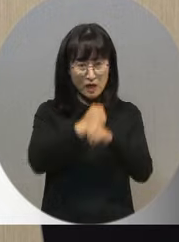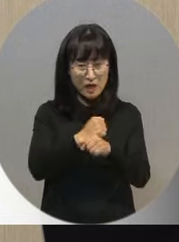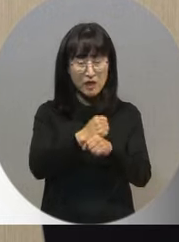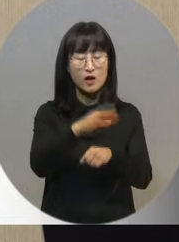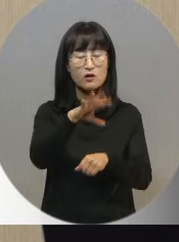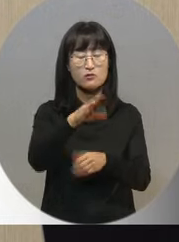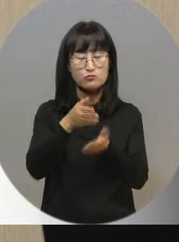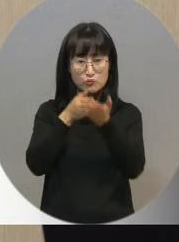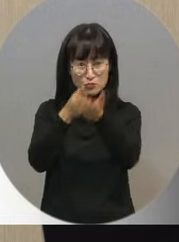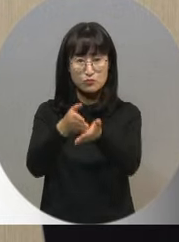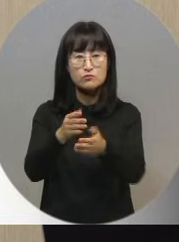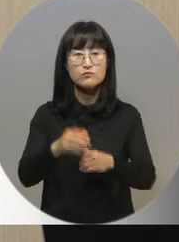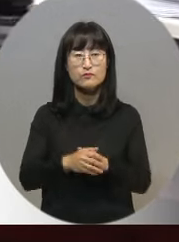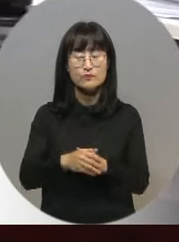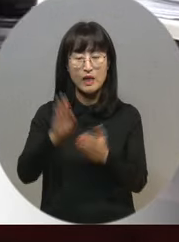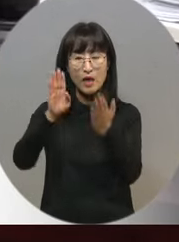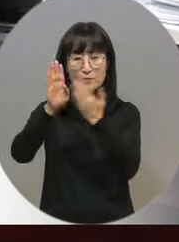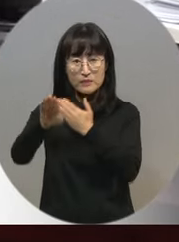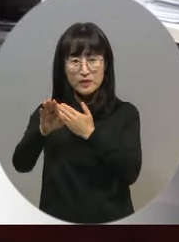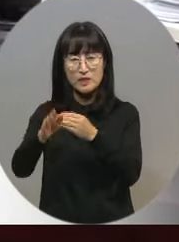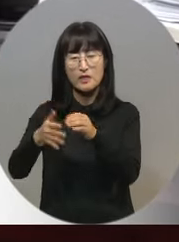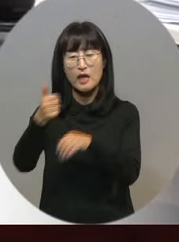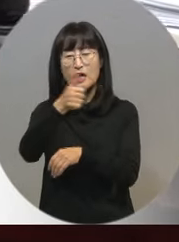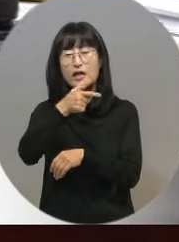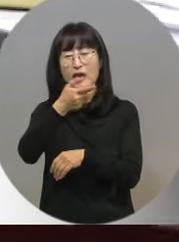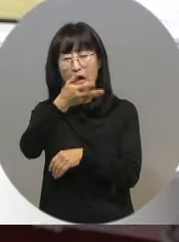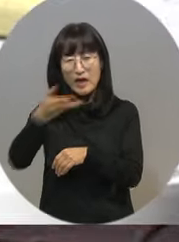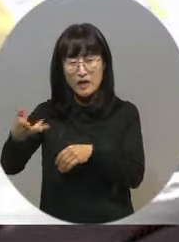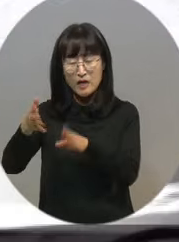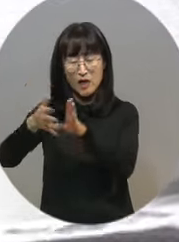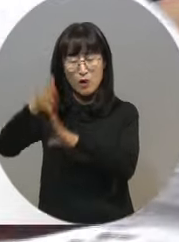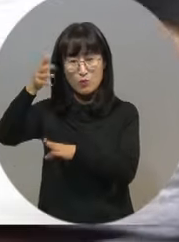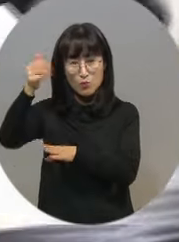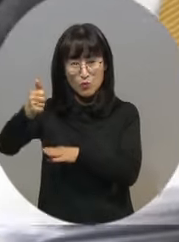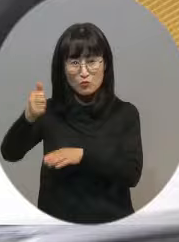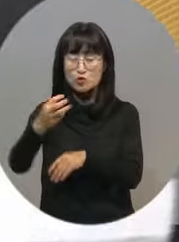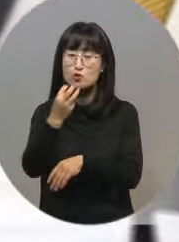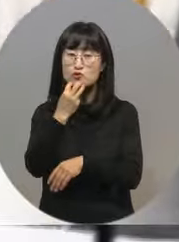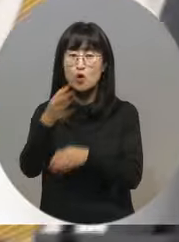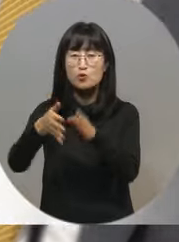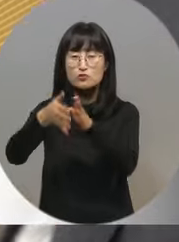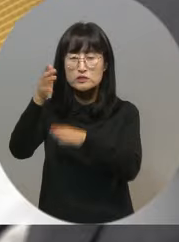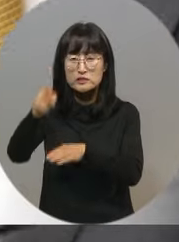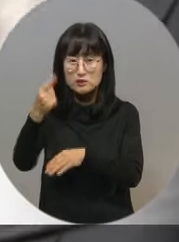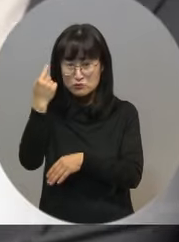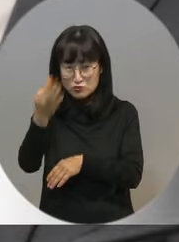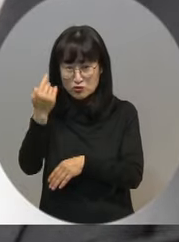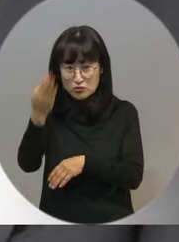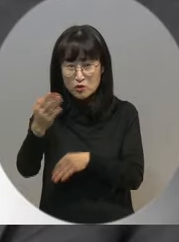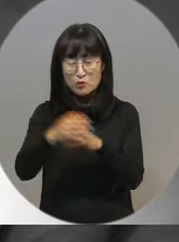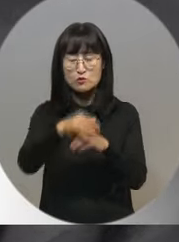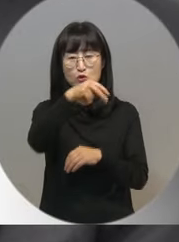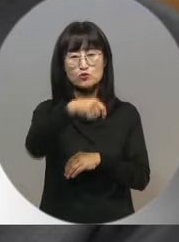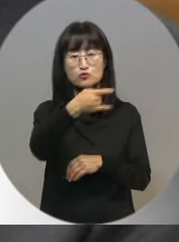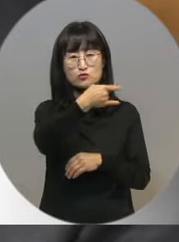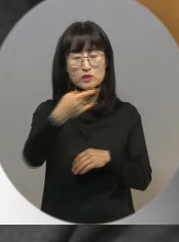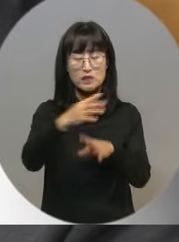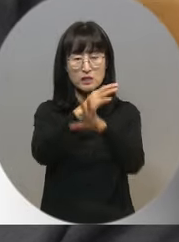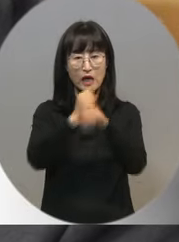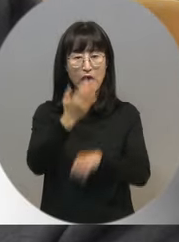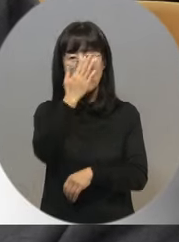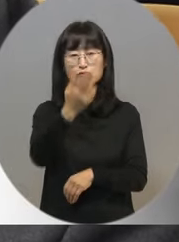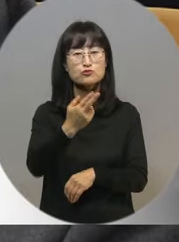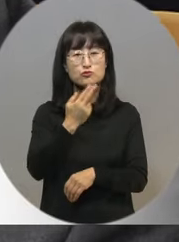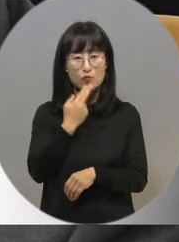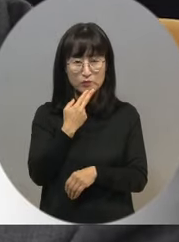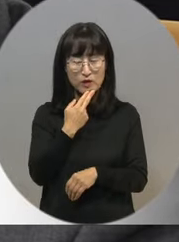있습니다 이에 대해 미래 한강 본부는 서울시의 법률자문을 거쳐 수위 계약이 불가능하다는 취지로 이들의